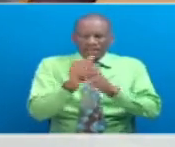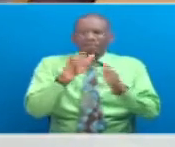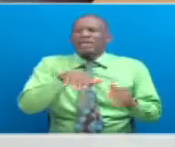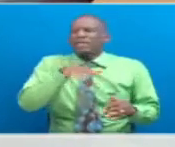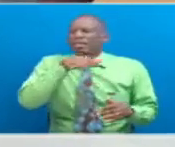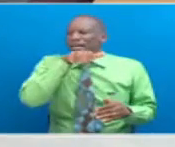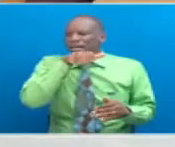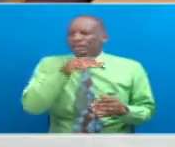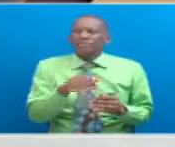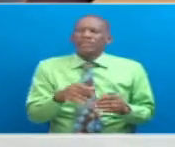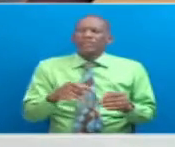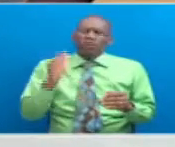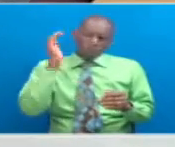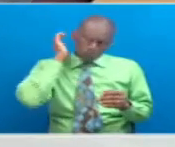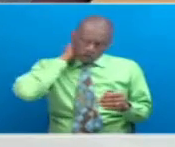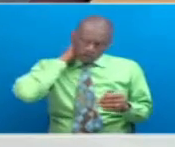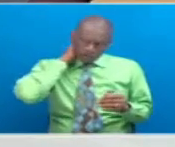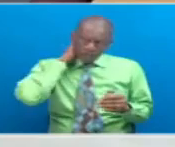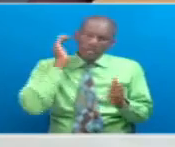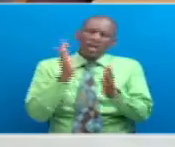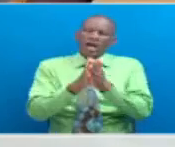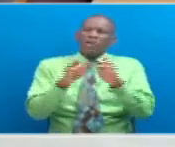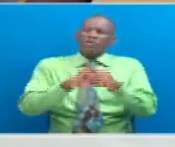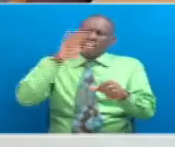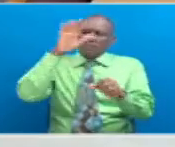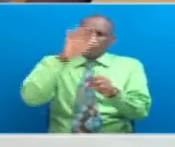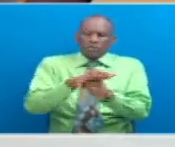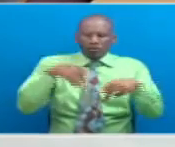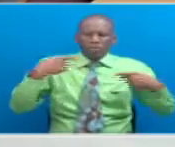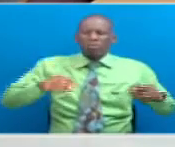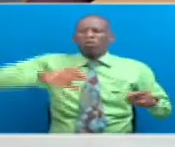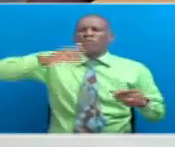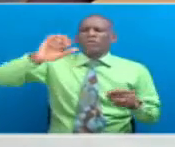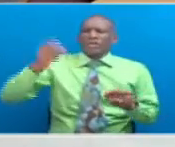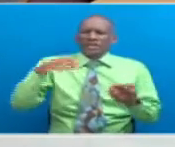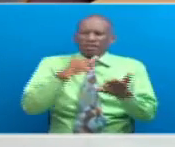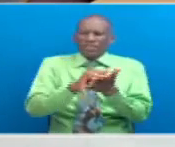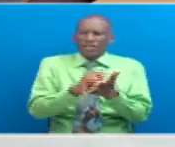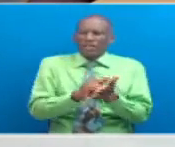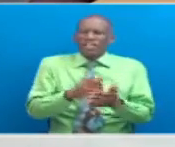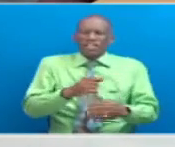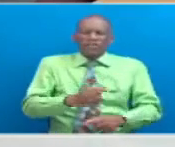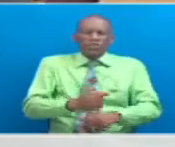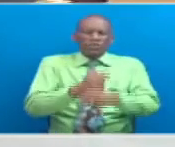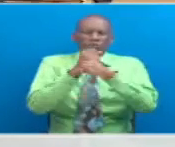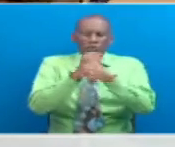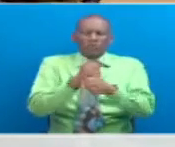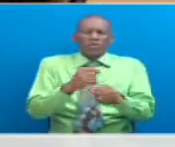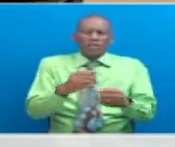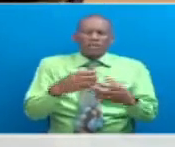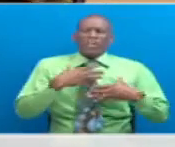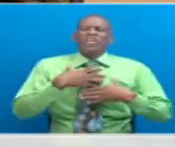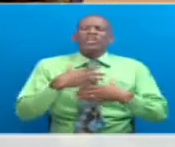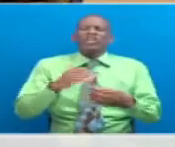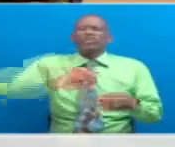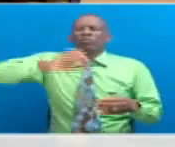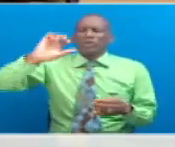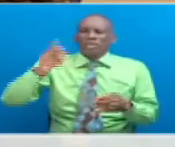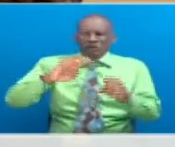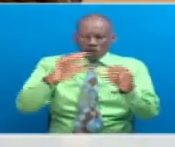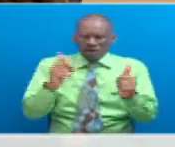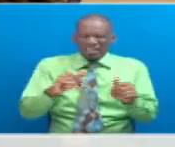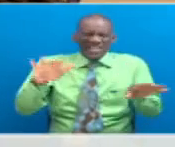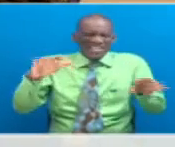kampeni zao kaunti ya Murang’a, na pia umewaahidi wakazi wa Mlima Kenya kwamba watalinda maslahi ya eneo hilo la Mlima Kenya kwa